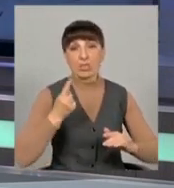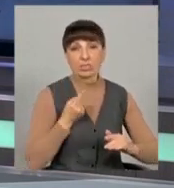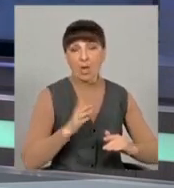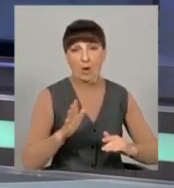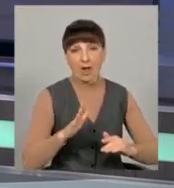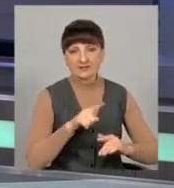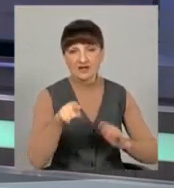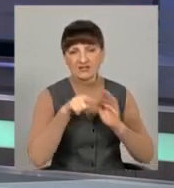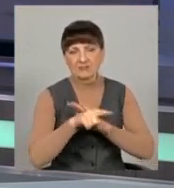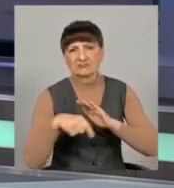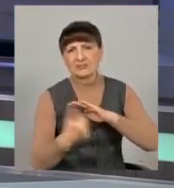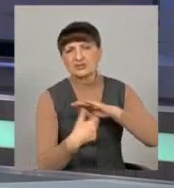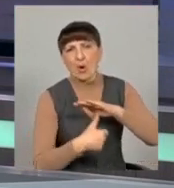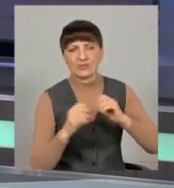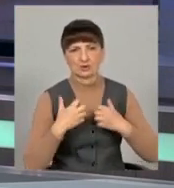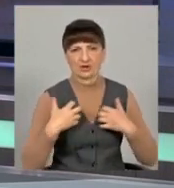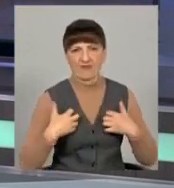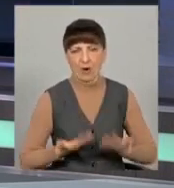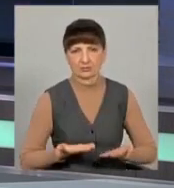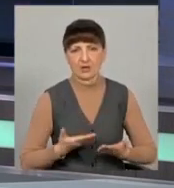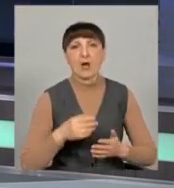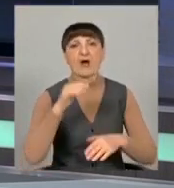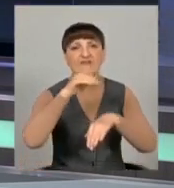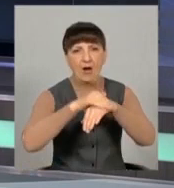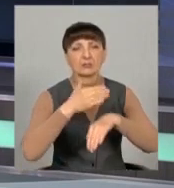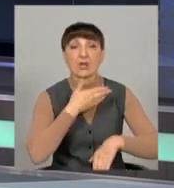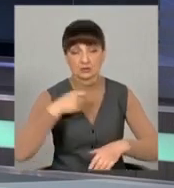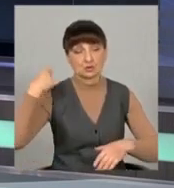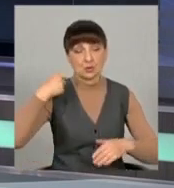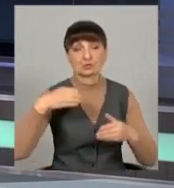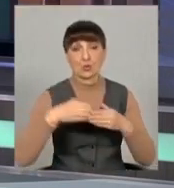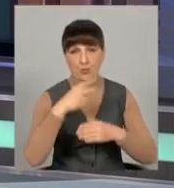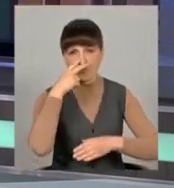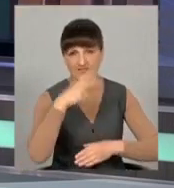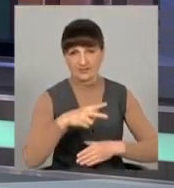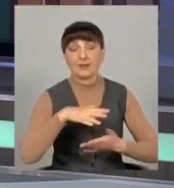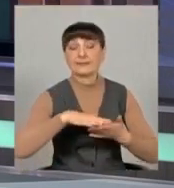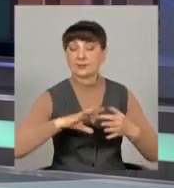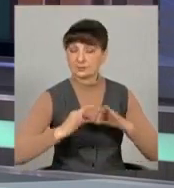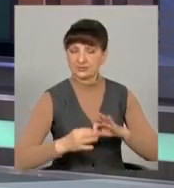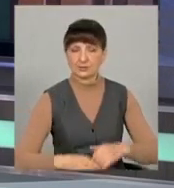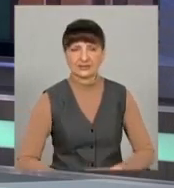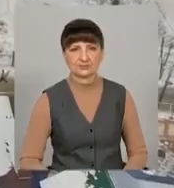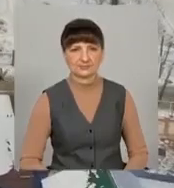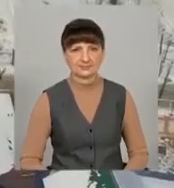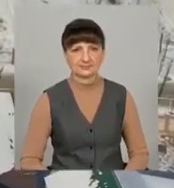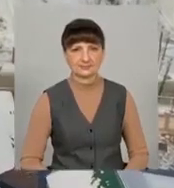здании обитают бездомные и животные в этом убедилась и наша Съемочная группа репортаж мира